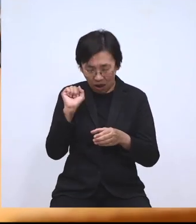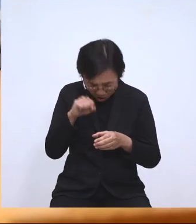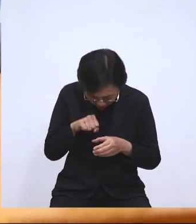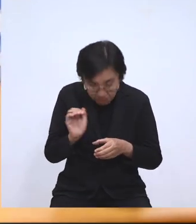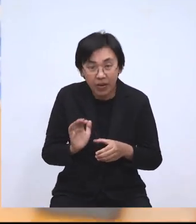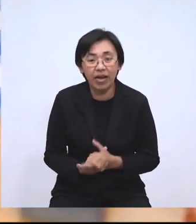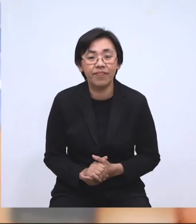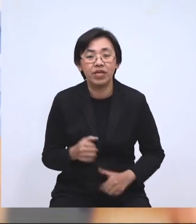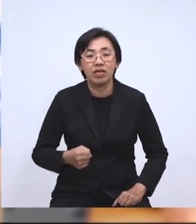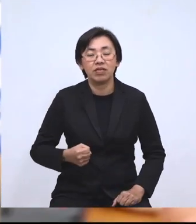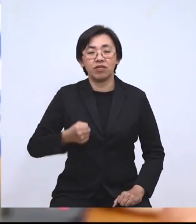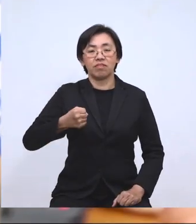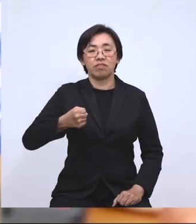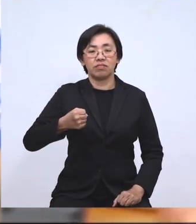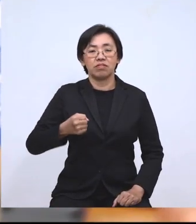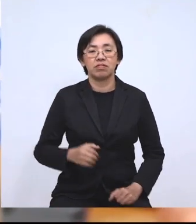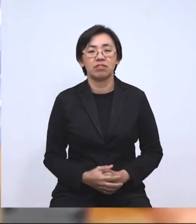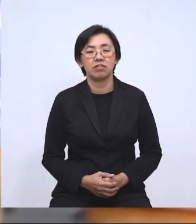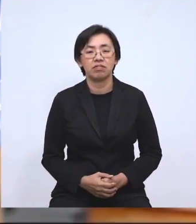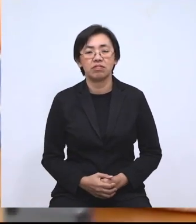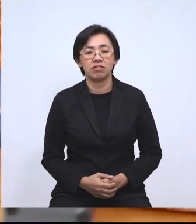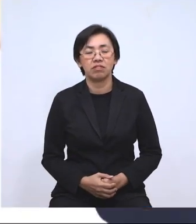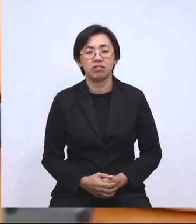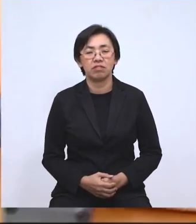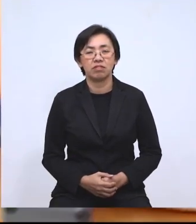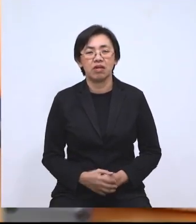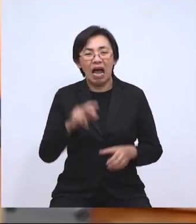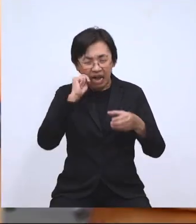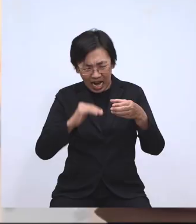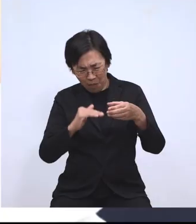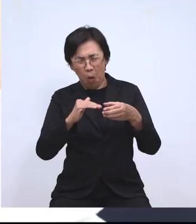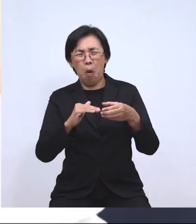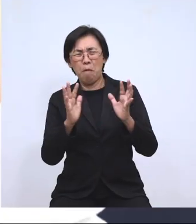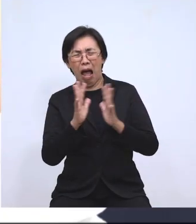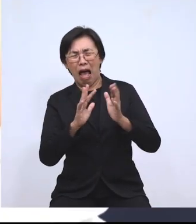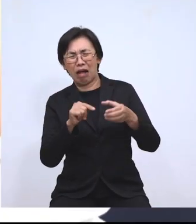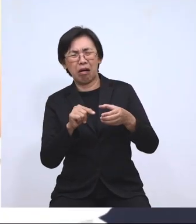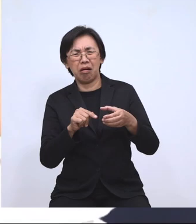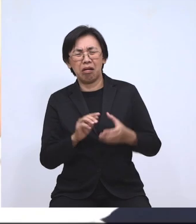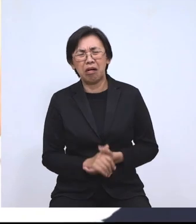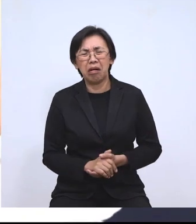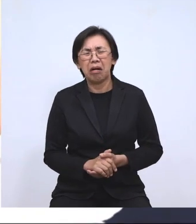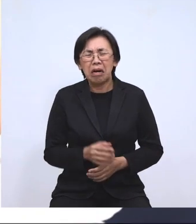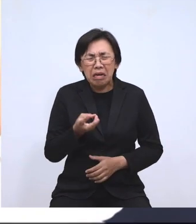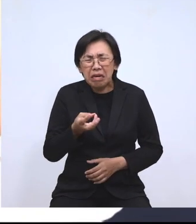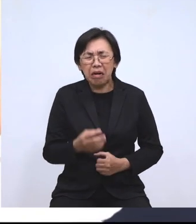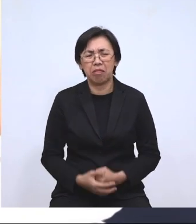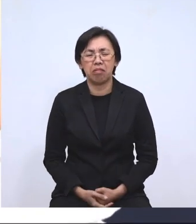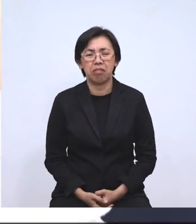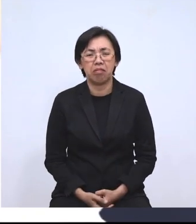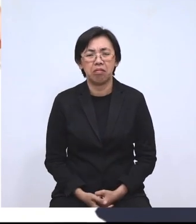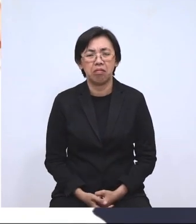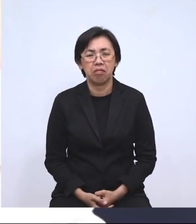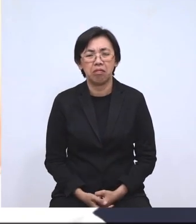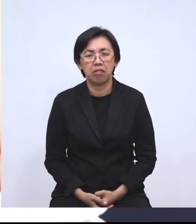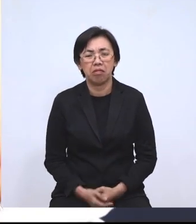ขึ้น ไม่เยอะไปอ่ะ ไม่เยอะครับไม่เยอะ ไม่เยอะไปนิดเดียวอาจจะเอาแมว